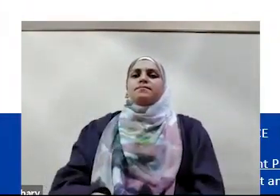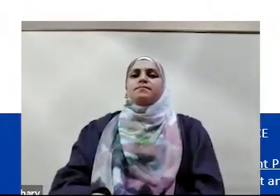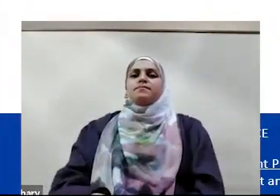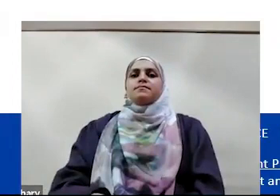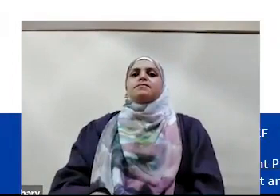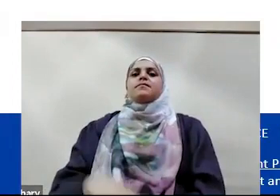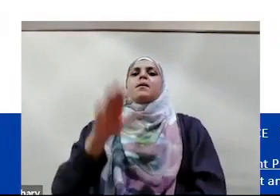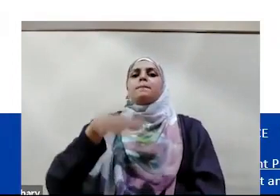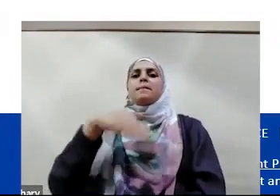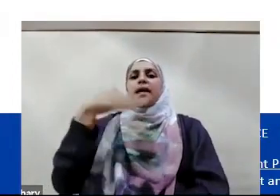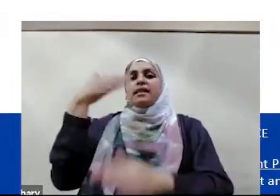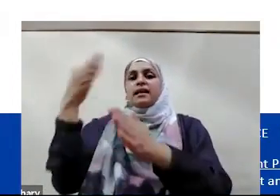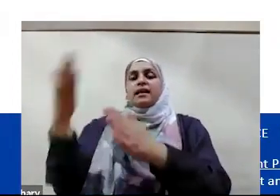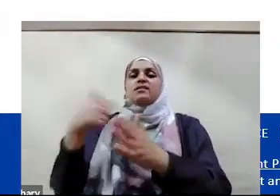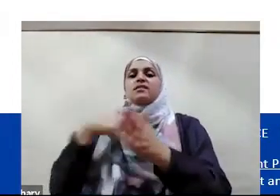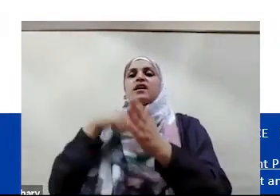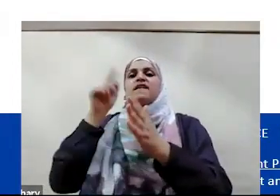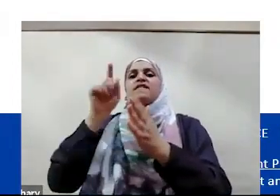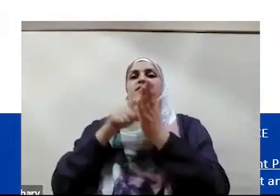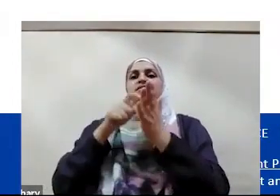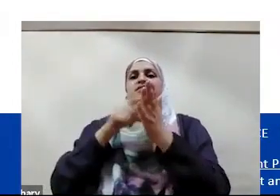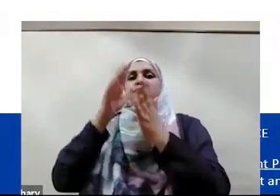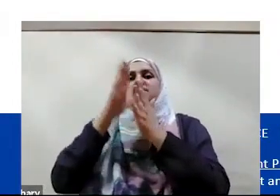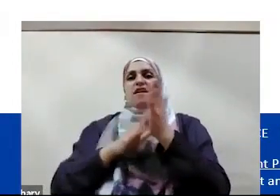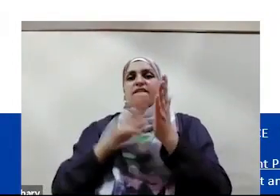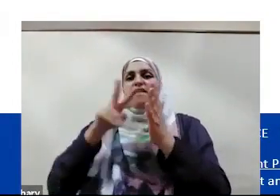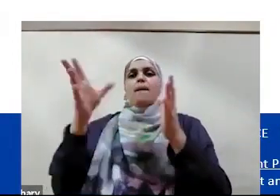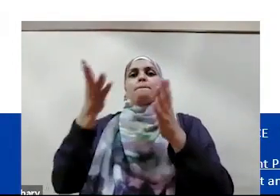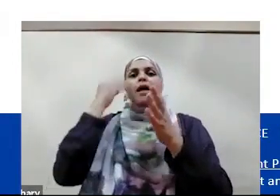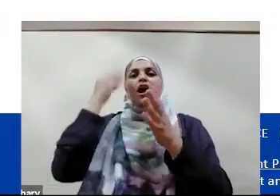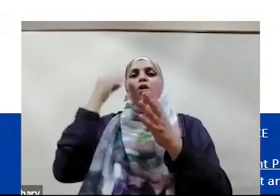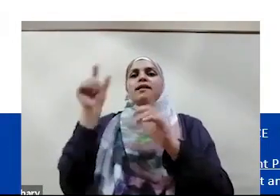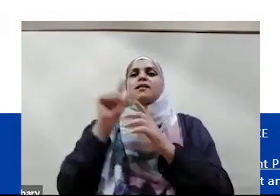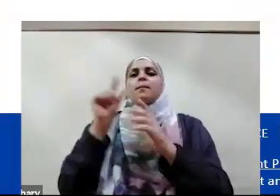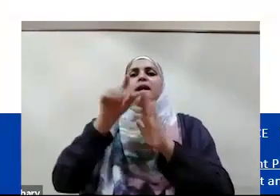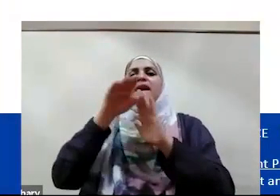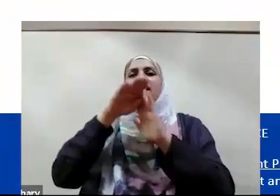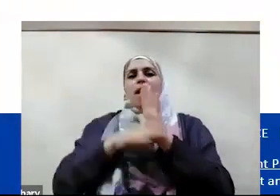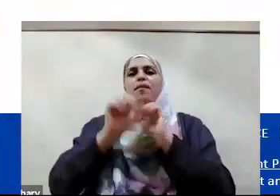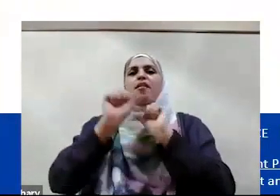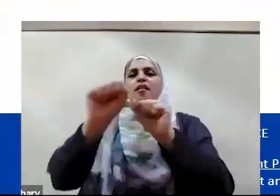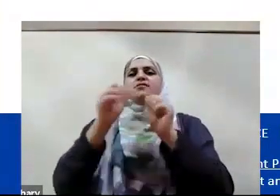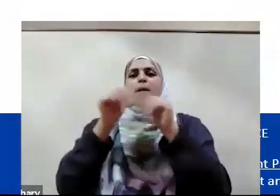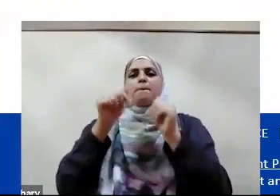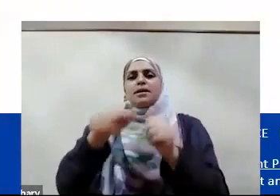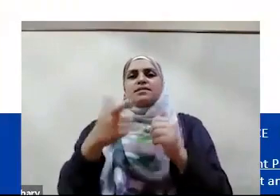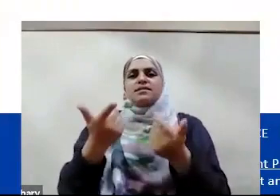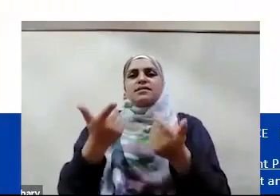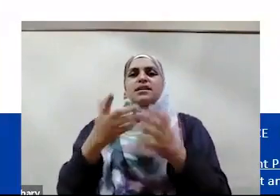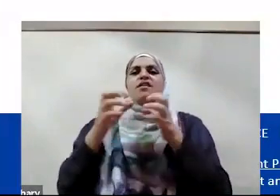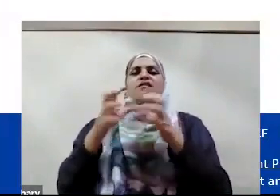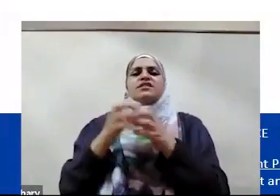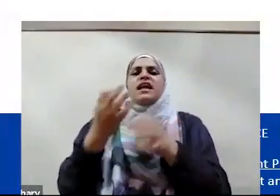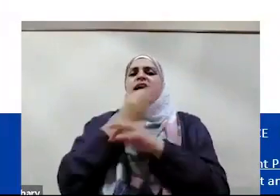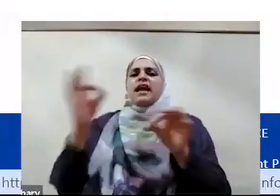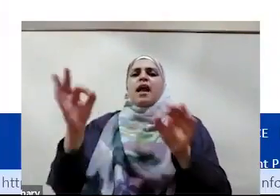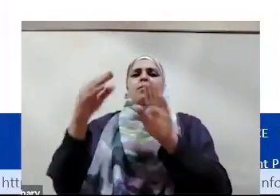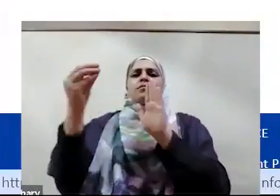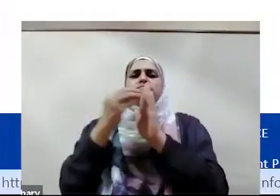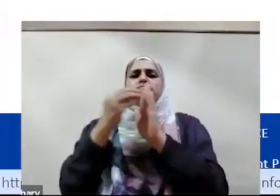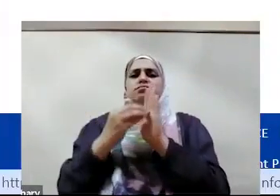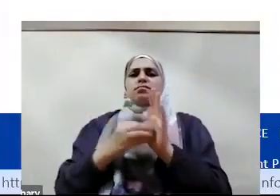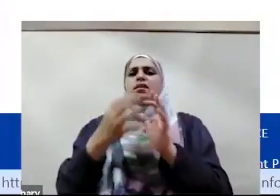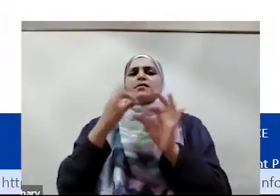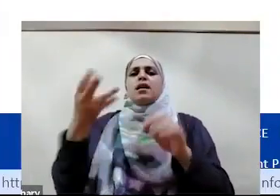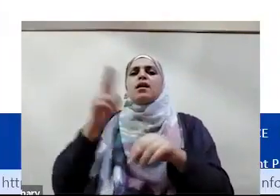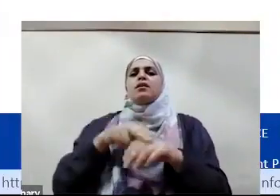لصفحة فيها معلومات البرنامج بالنسبة لمصر، هتلاقوا فيها كل التفاصيل اللي موجودة على الموقع بتاعنا، هتلاقوا كمان